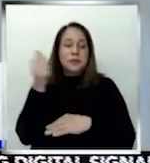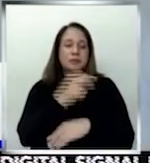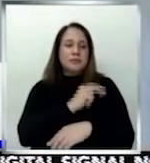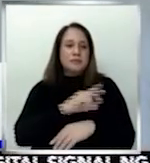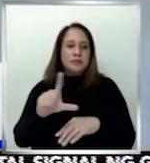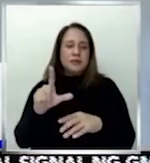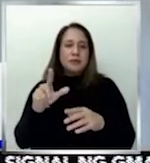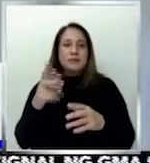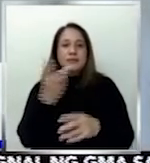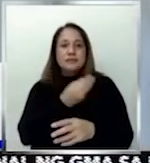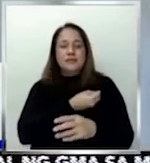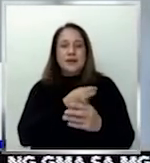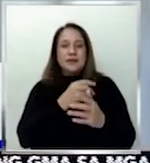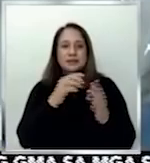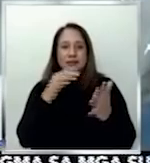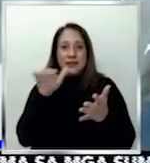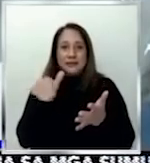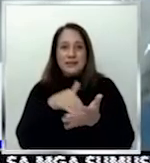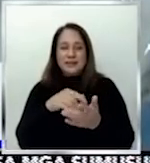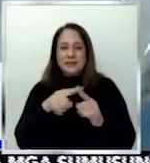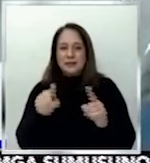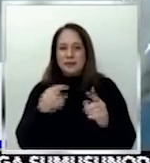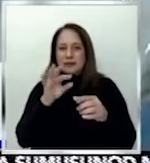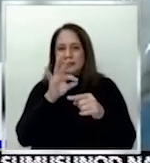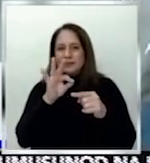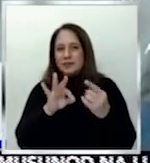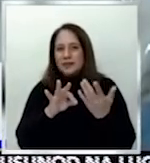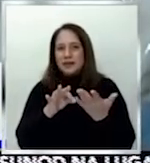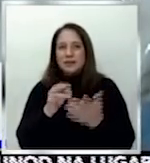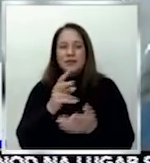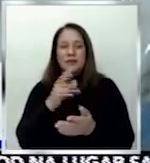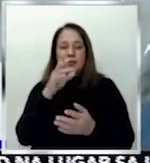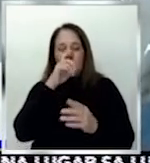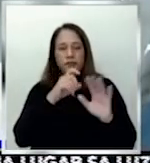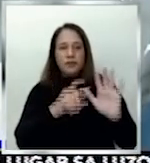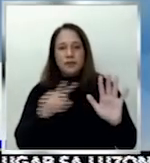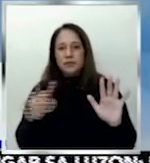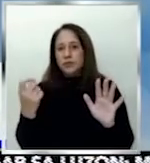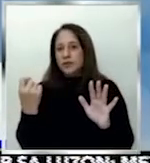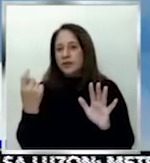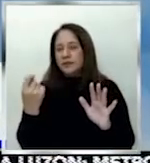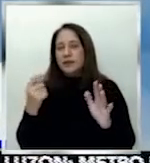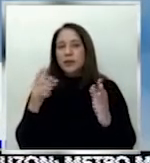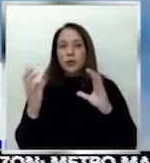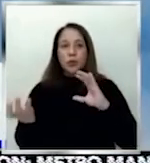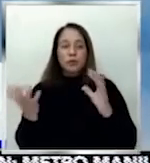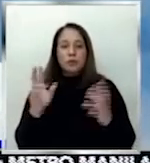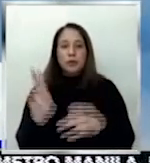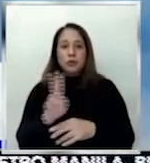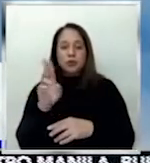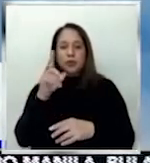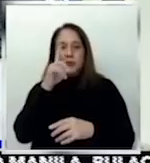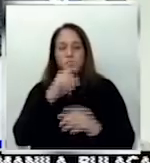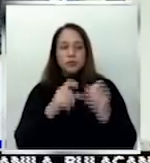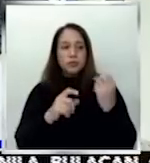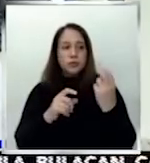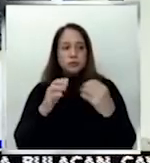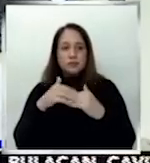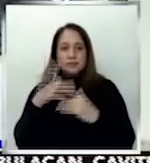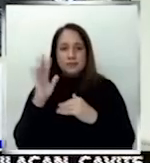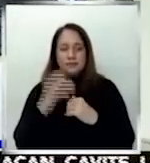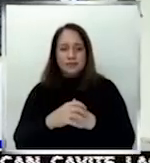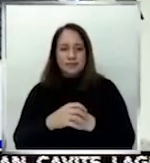Center, iba ang formulation ng bakuna para sa 5 to 11 years old kaysa sa gamit sa 12 years old pataas. Kaya